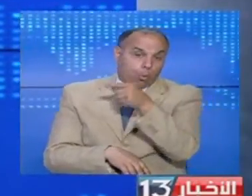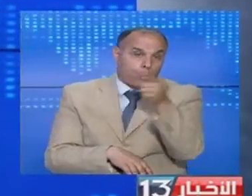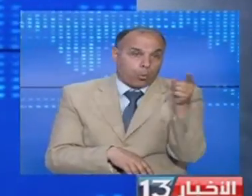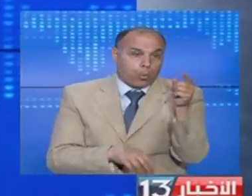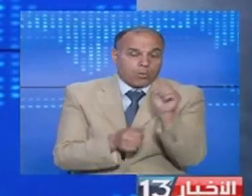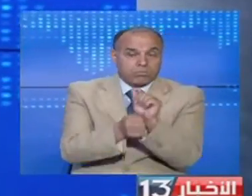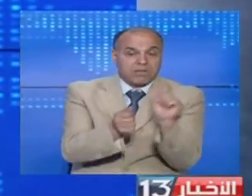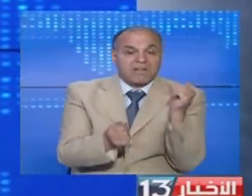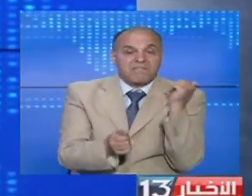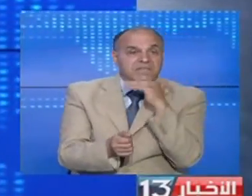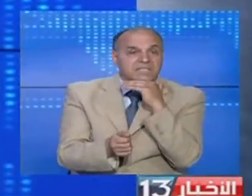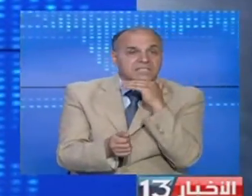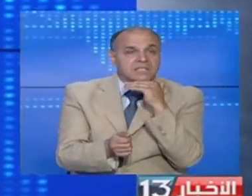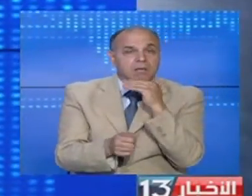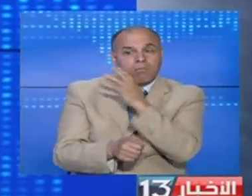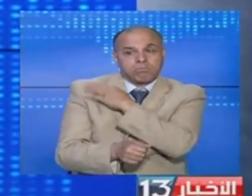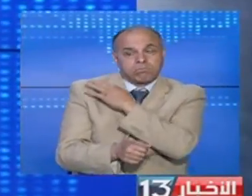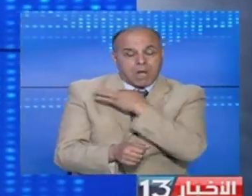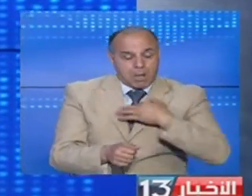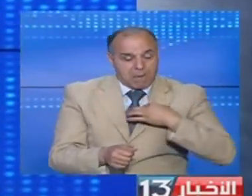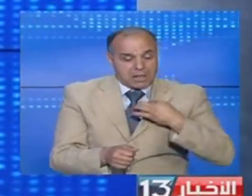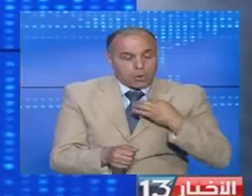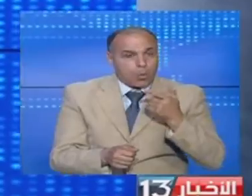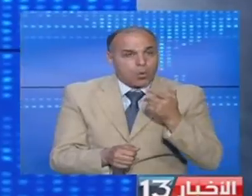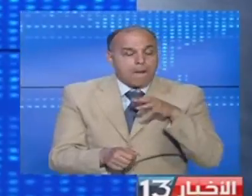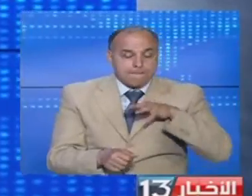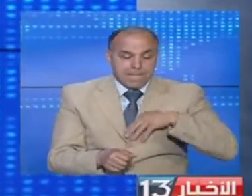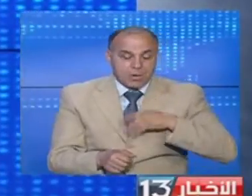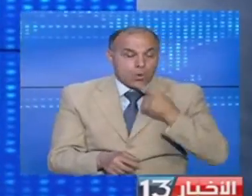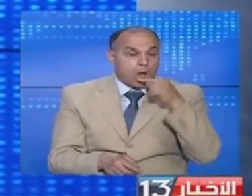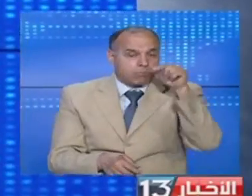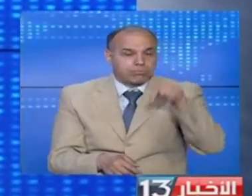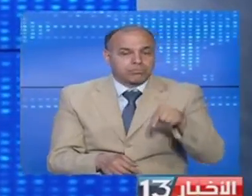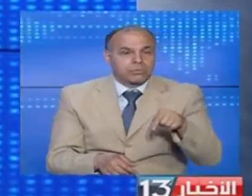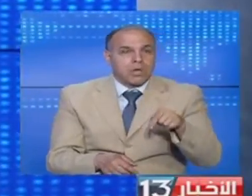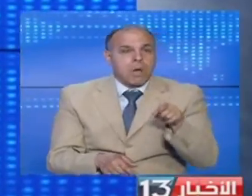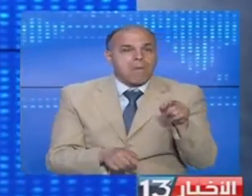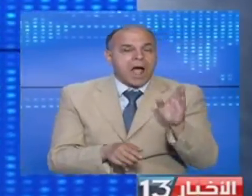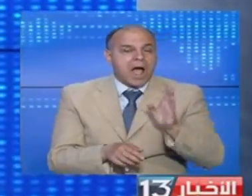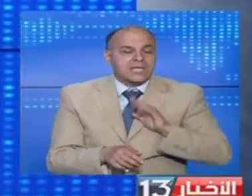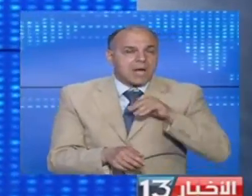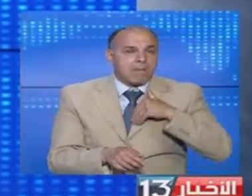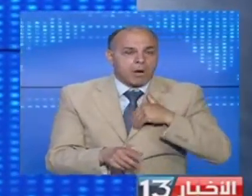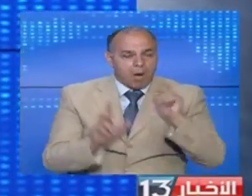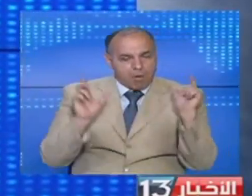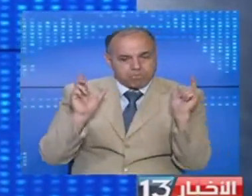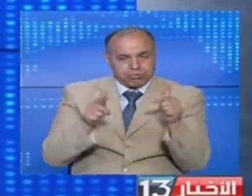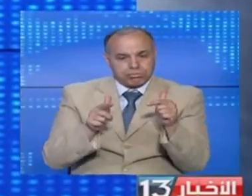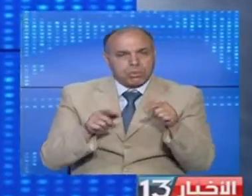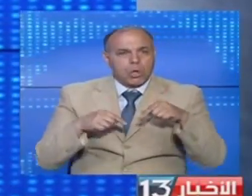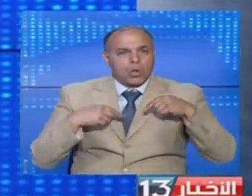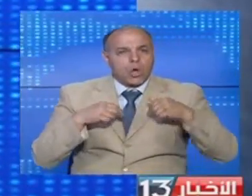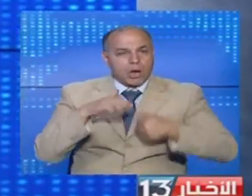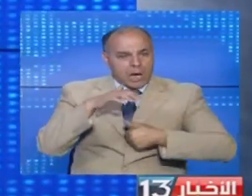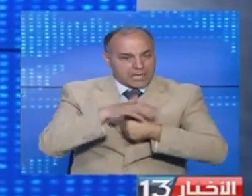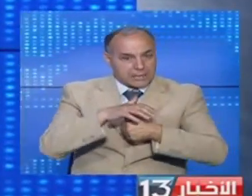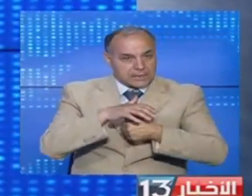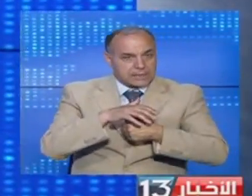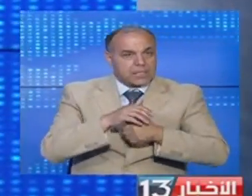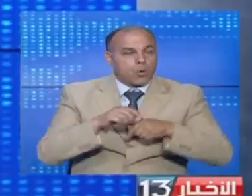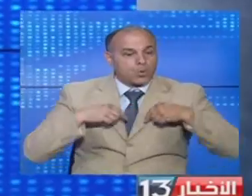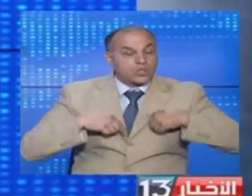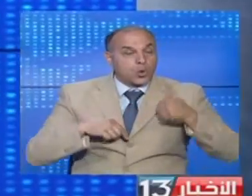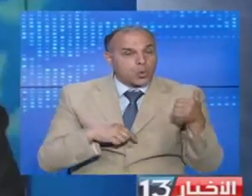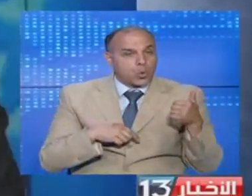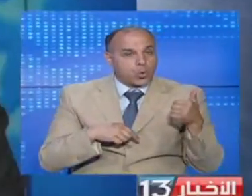الافراج الفوري عن القاده المدنيين في مالي وذلك بعد قيام الجيش المالي باعتقال كل من الرئيس ورئيس